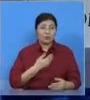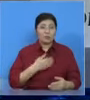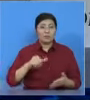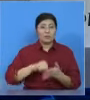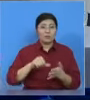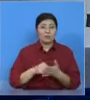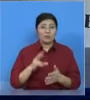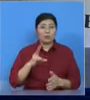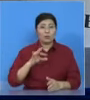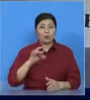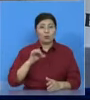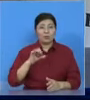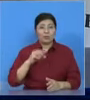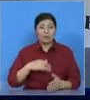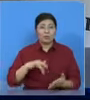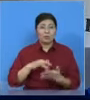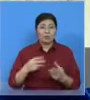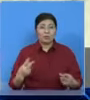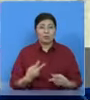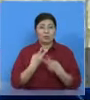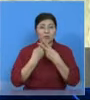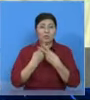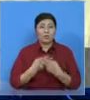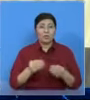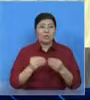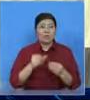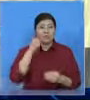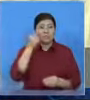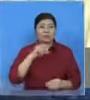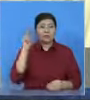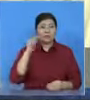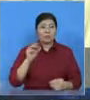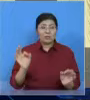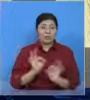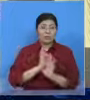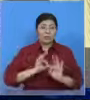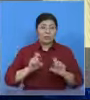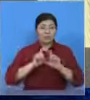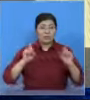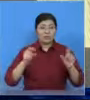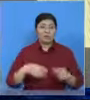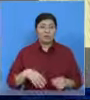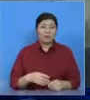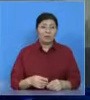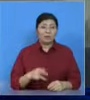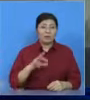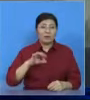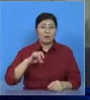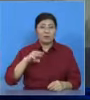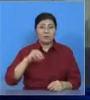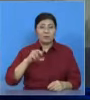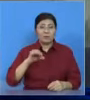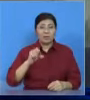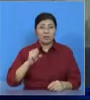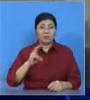прочность, стала Нурия Гавезова из города Нур-Султан. На протяжении 10 лет она училась в музыкальной школе игре на фортепиано. Конкурс